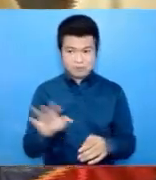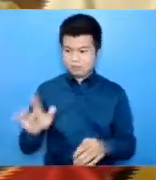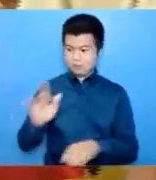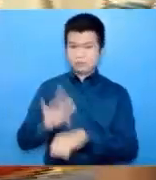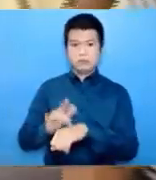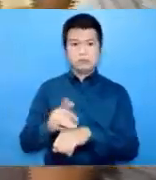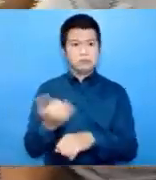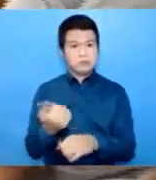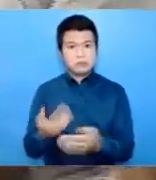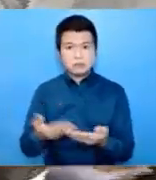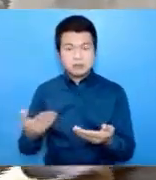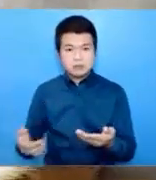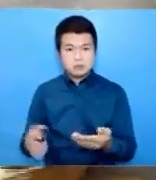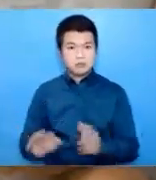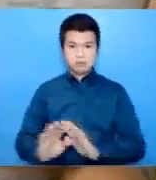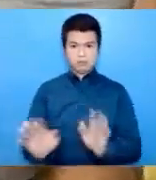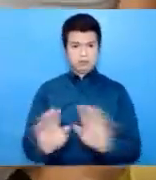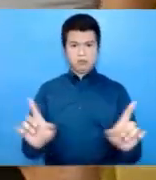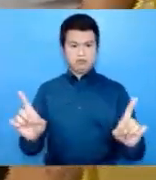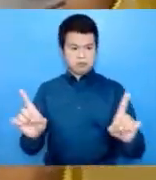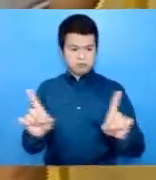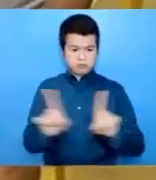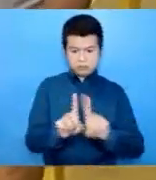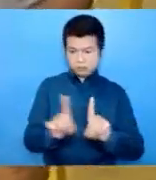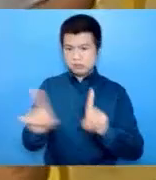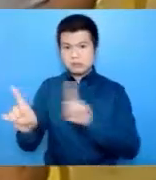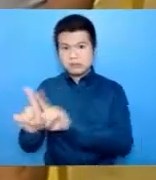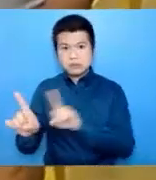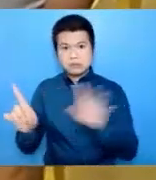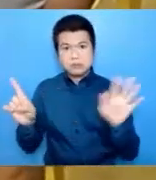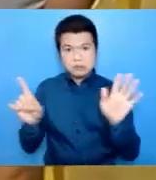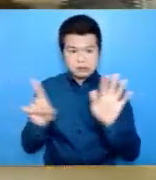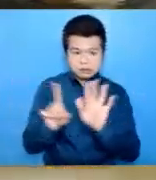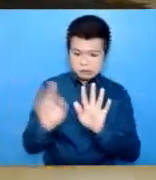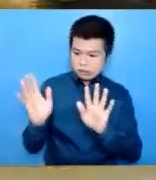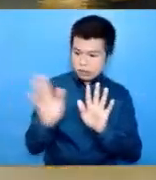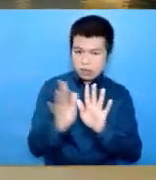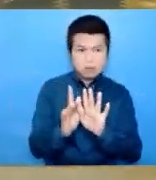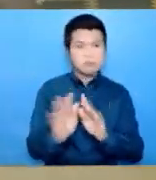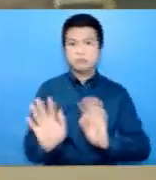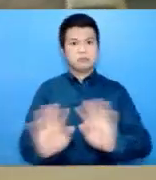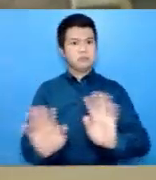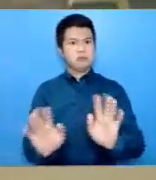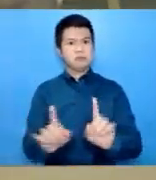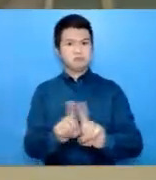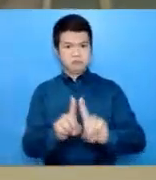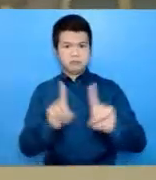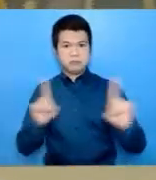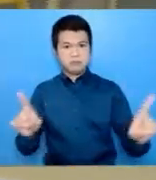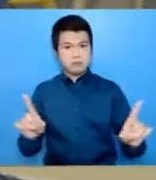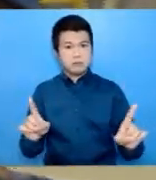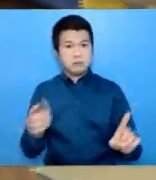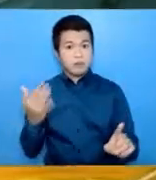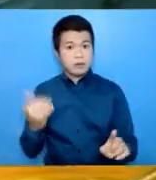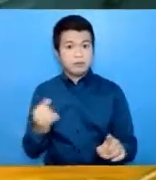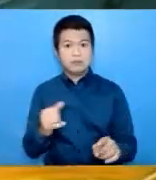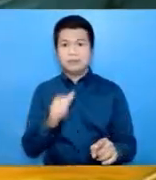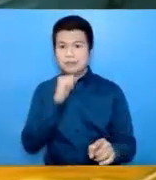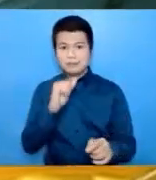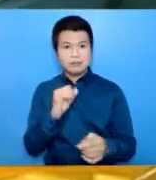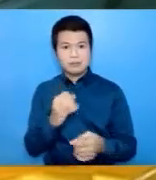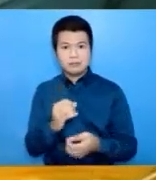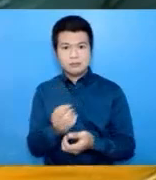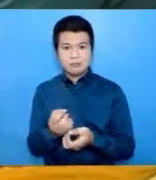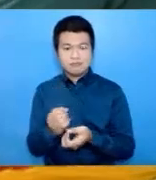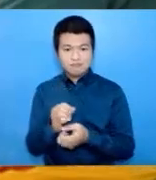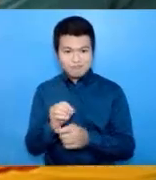Kayo po ay huwag lumapit sa mga kasama nyong mga kapitbahay na kumukuha para po hindi tayo magkaroon ng pagkakahawa-hawaan. Pagka-uwi nyo